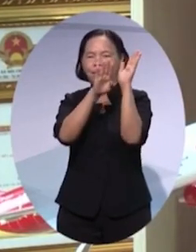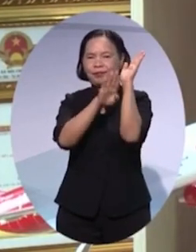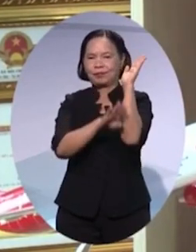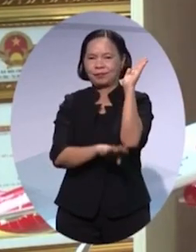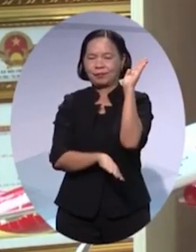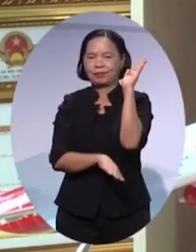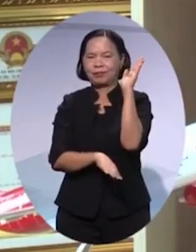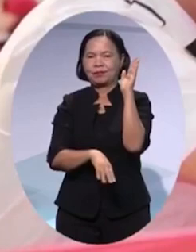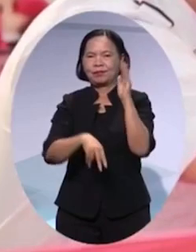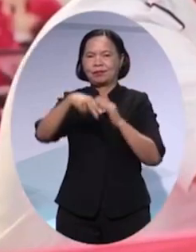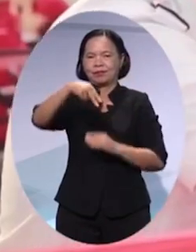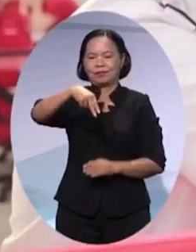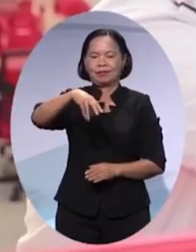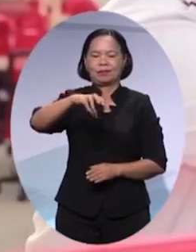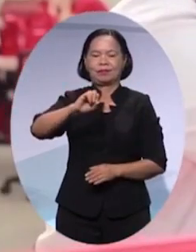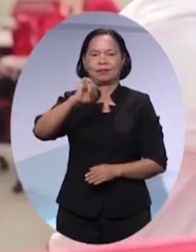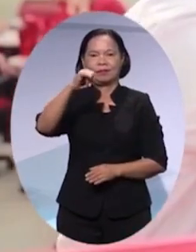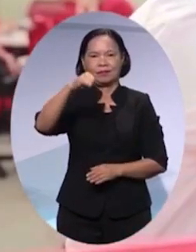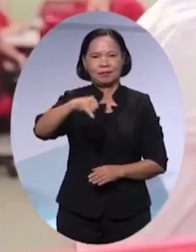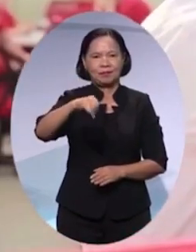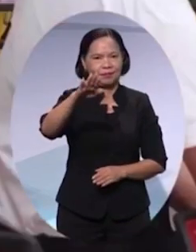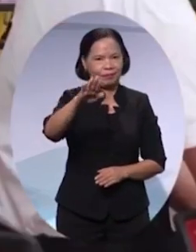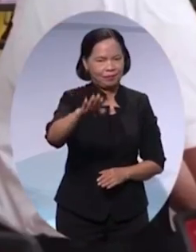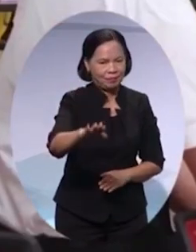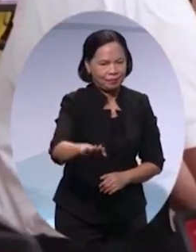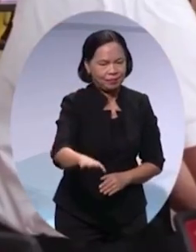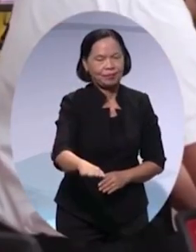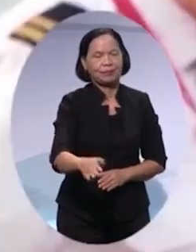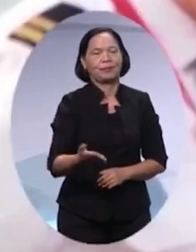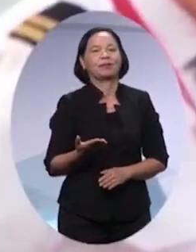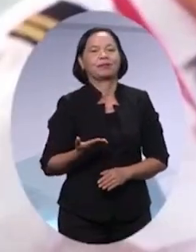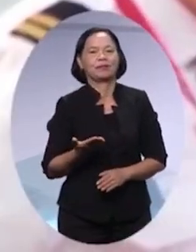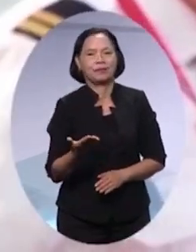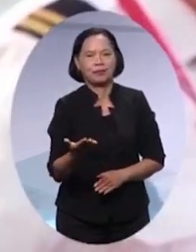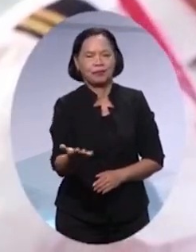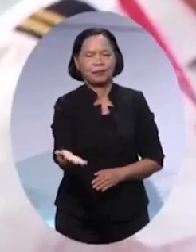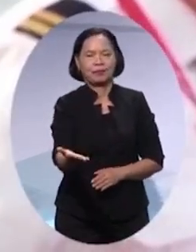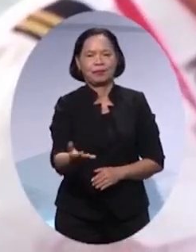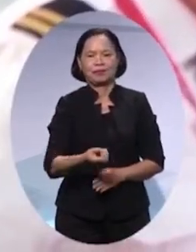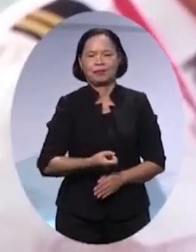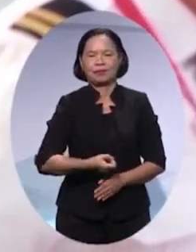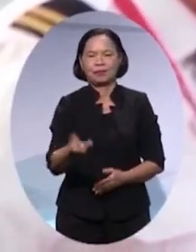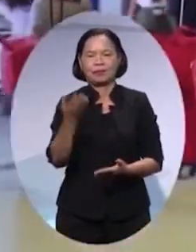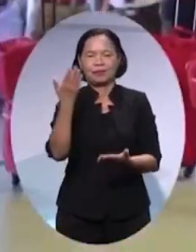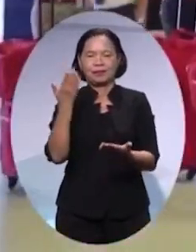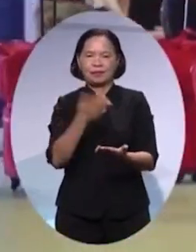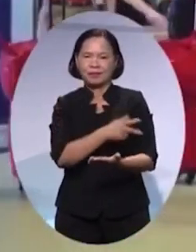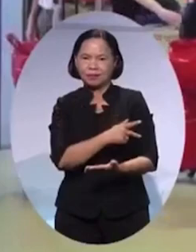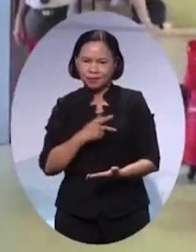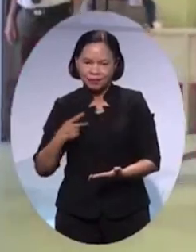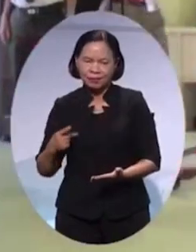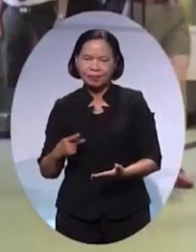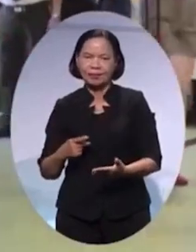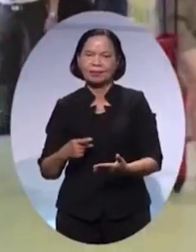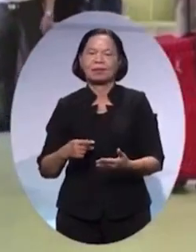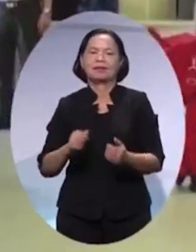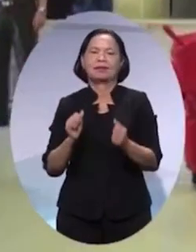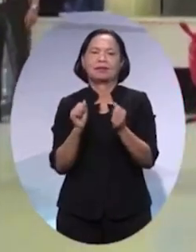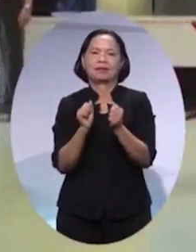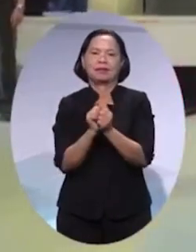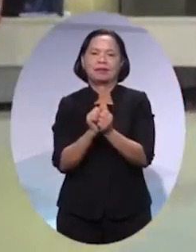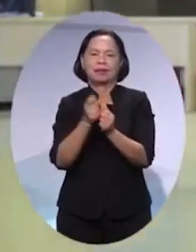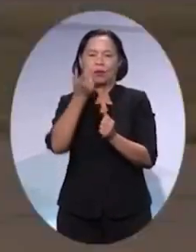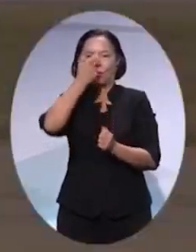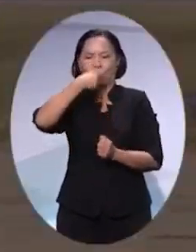cấu nợ vay, rồi tài trợ giảm lãi suất cho các ngân hàng, rồi giải ngân mới đối với những cái khoản giải ngân mới ngay từ quý 2